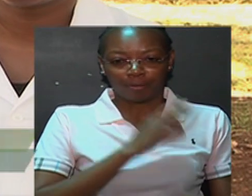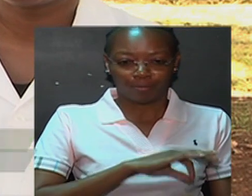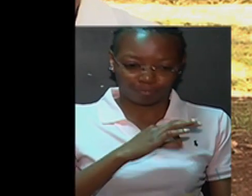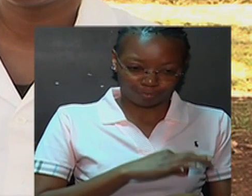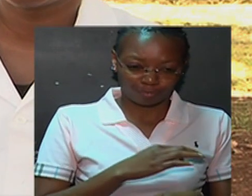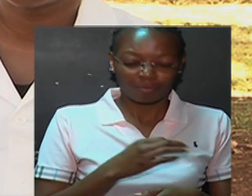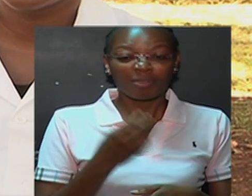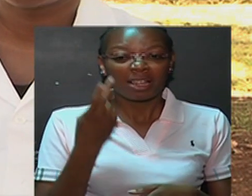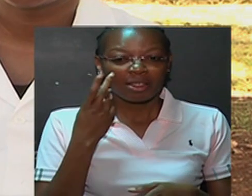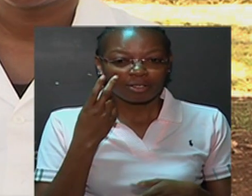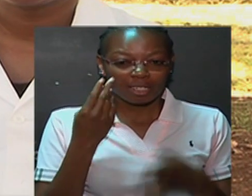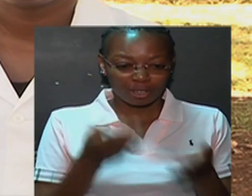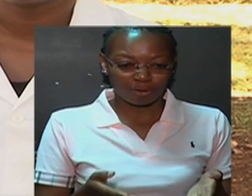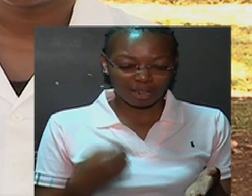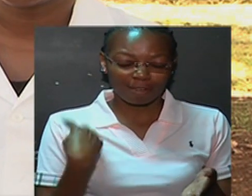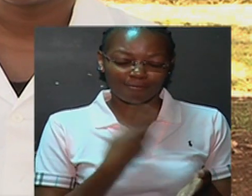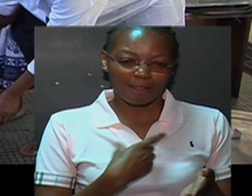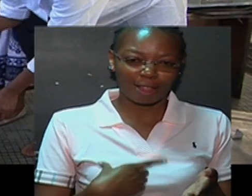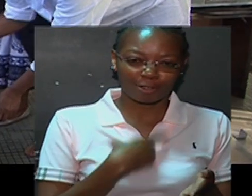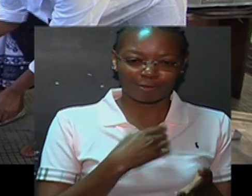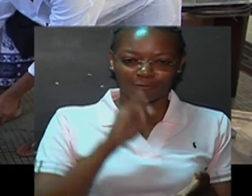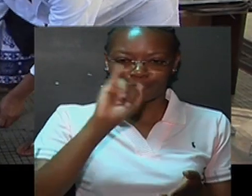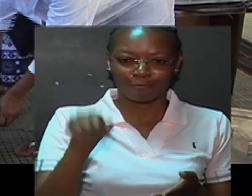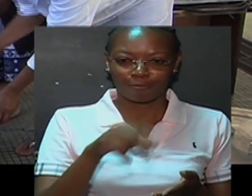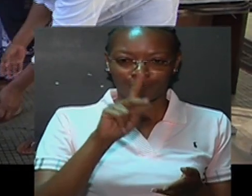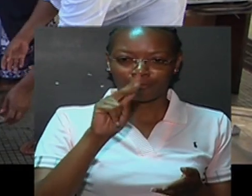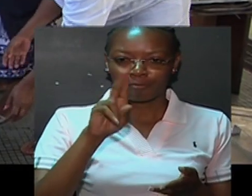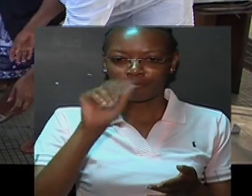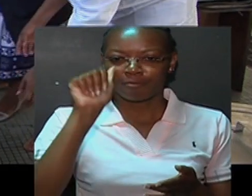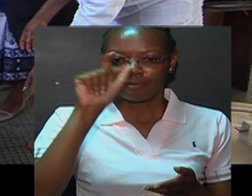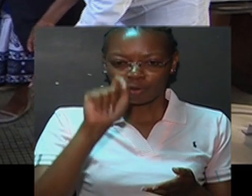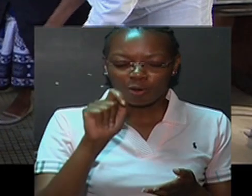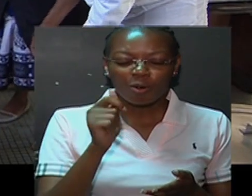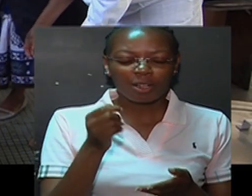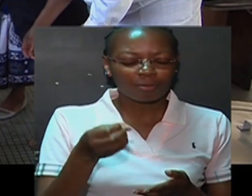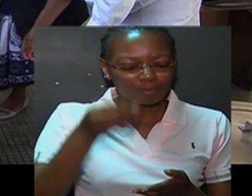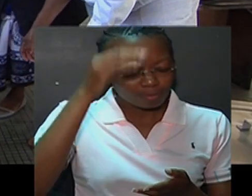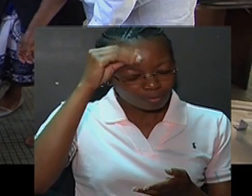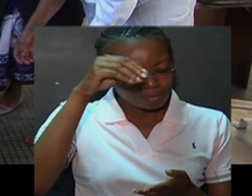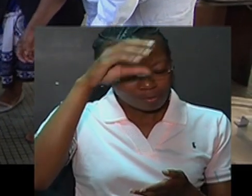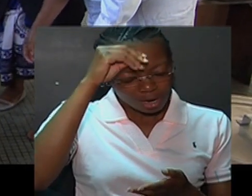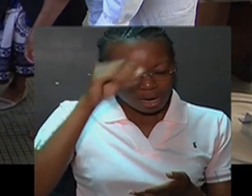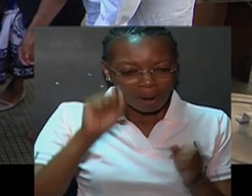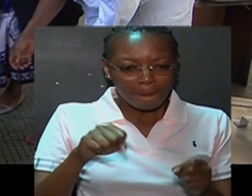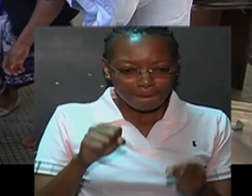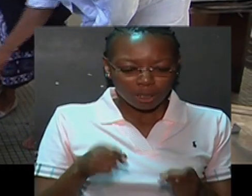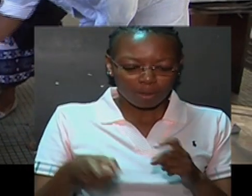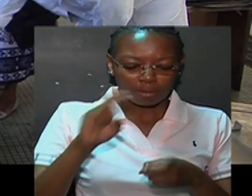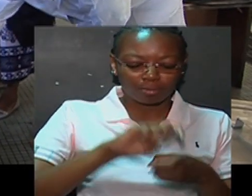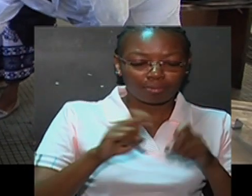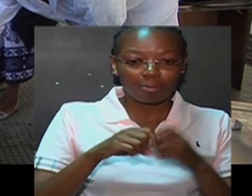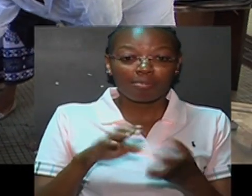pineapple, popo jam. Yeah. Unapotaka kutengeza tomato sauce, utahitaji tomato